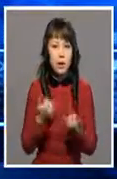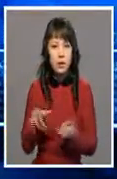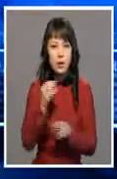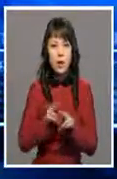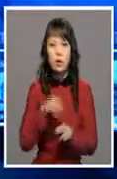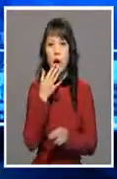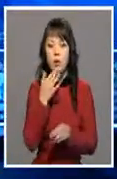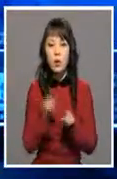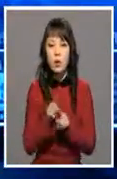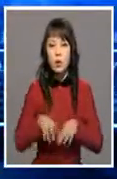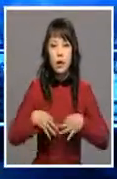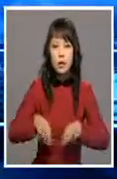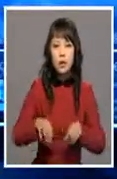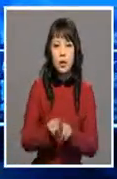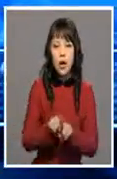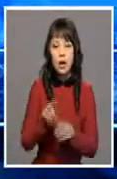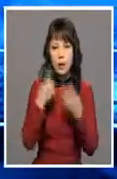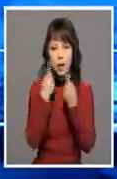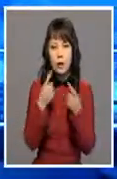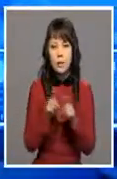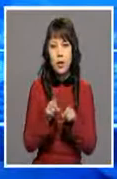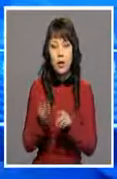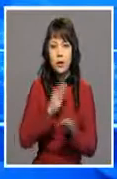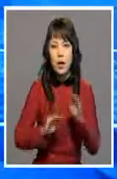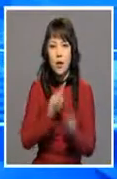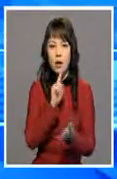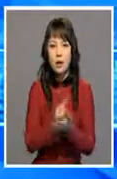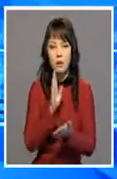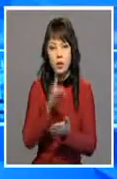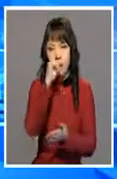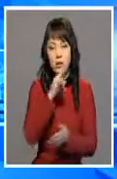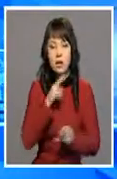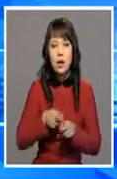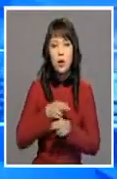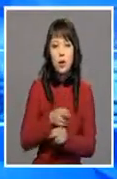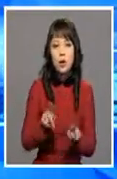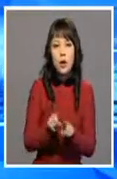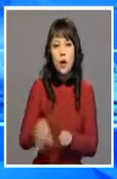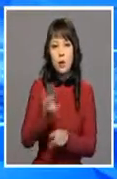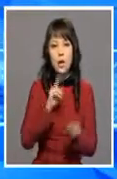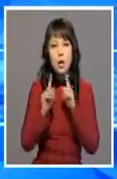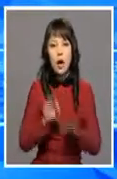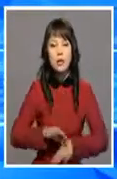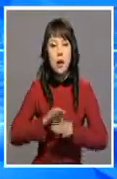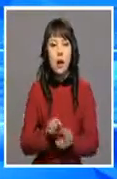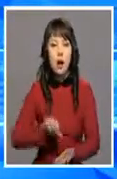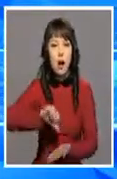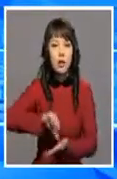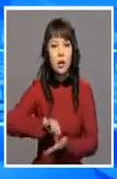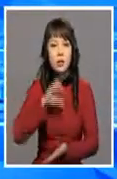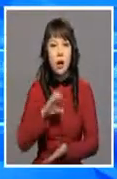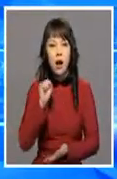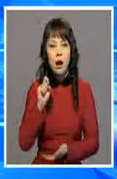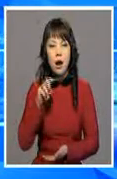бізде ұлттық көліктік логистикалық оператор жасақталмақ. Қазақстан темір жолы ұлттық компаниясының жиынына қатысқан премьер-министр Серік Ахметов